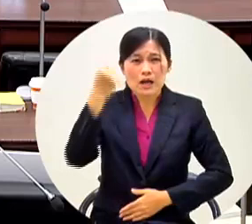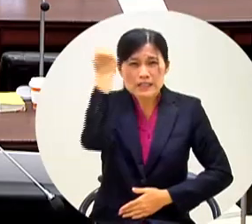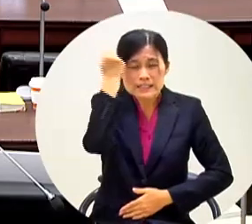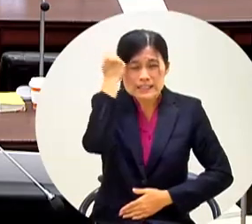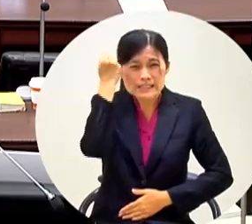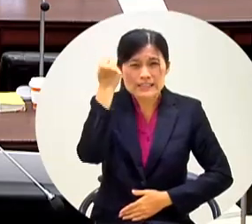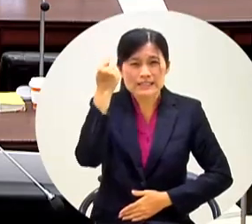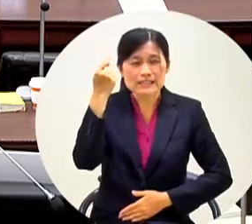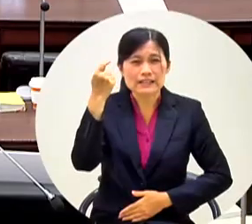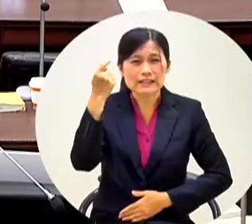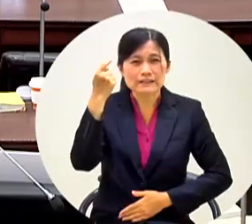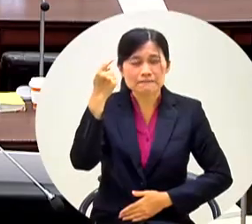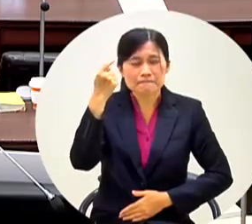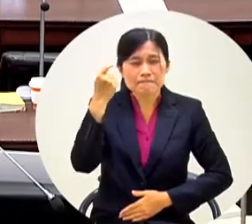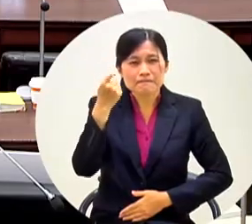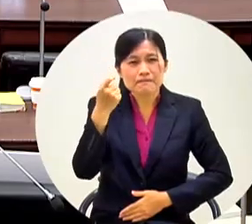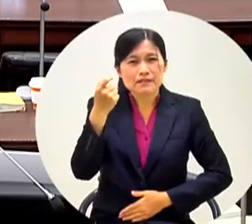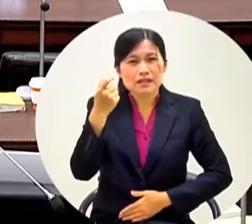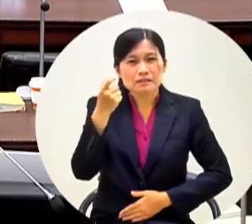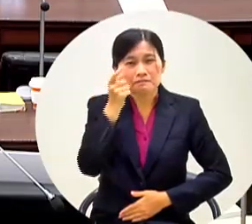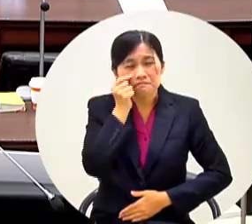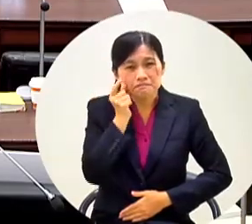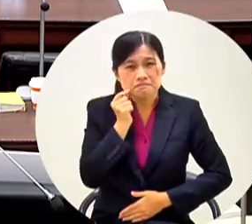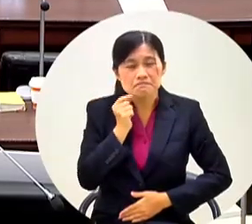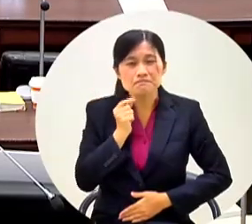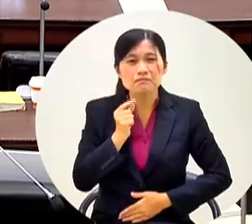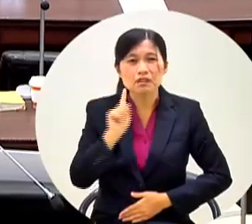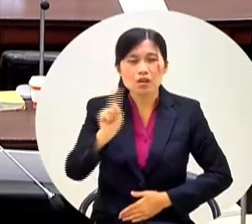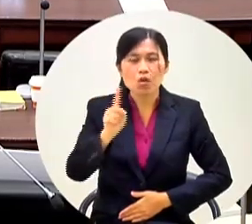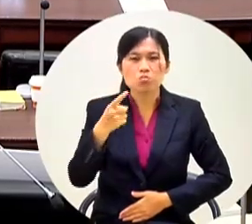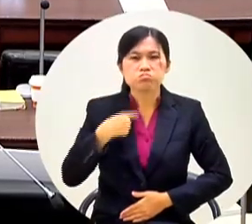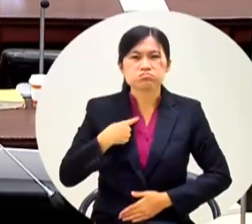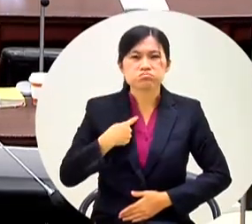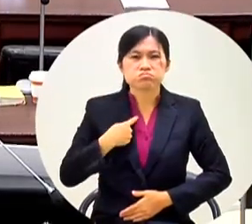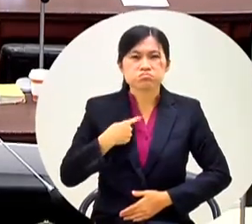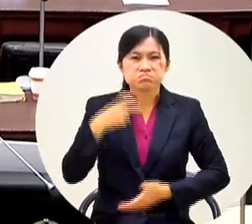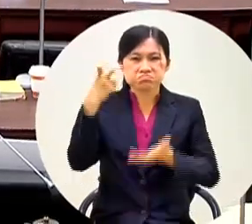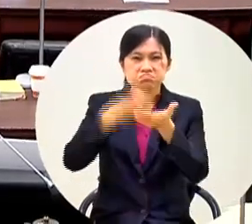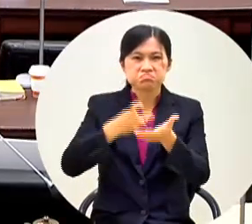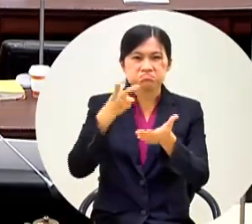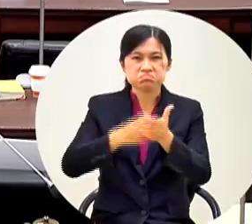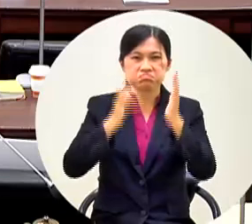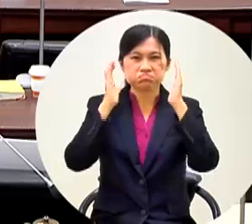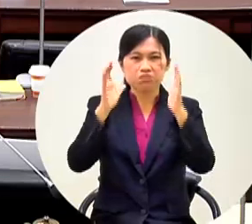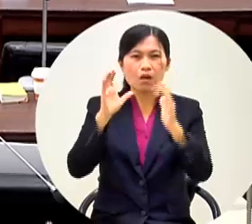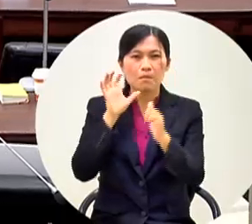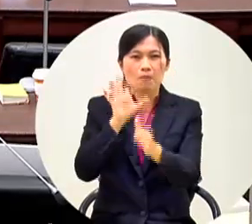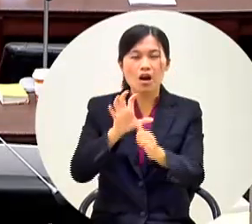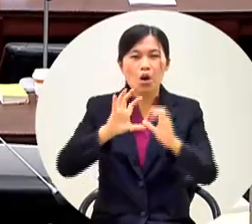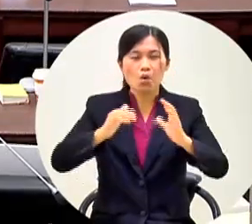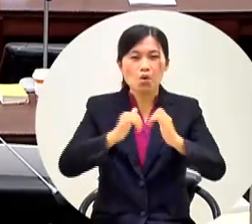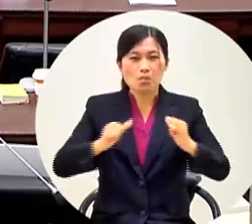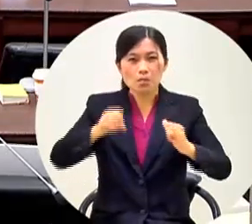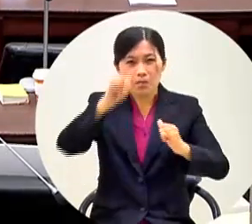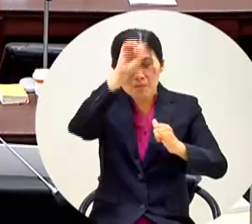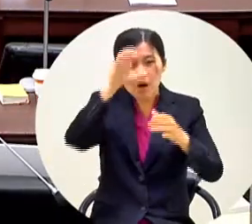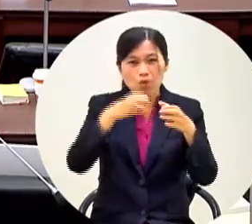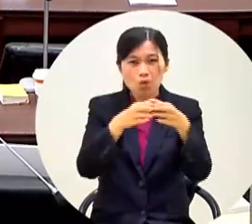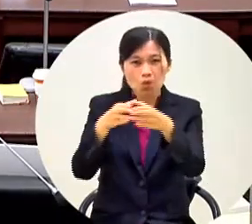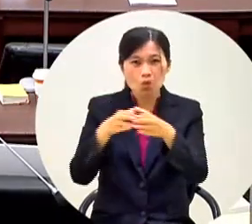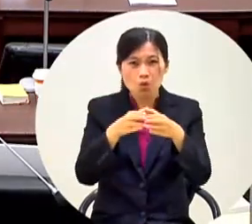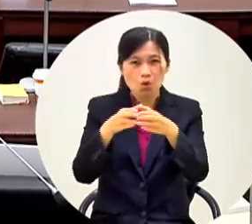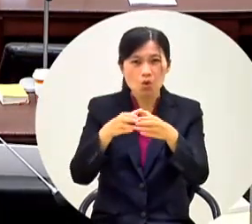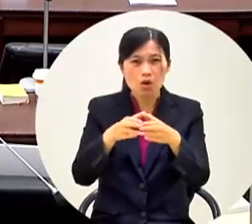这里严重的谴责国民党团的议员，男性的